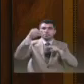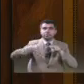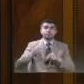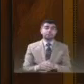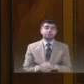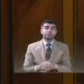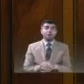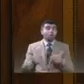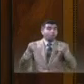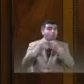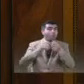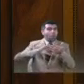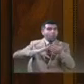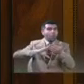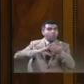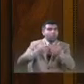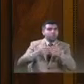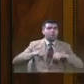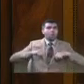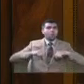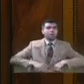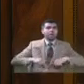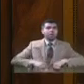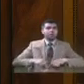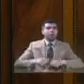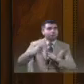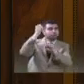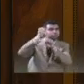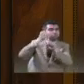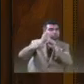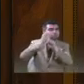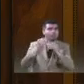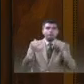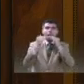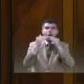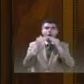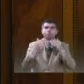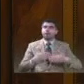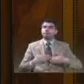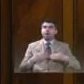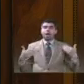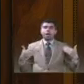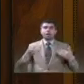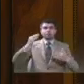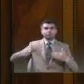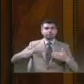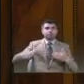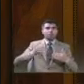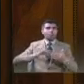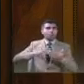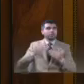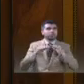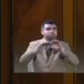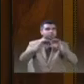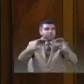اللي كيخلي جميع القطاعات وجميع الوزارات كيشتغلوا بكل ارتياح. هذا الانسجام وهذا الارتياح